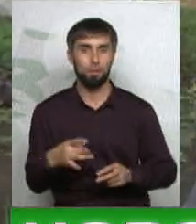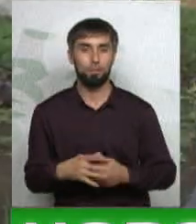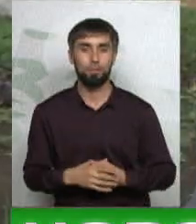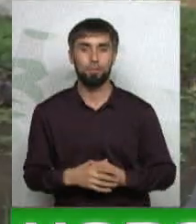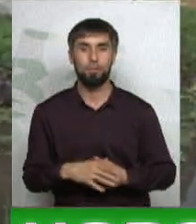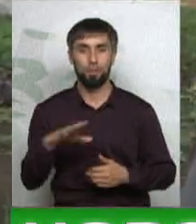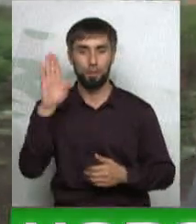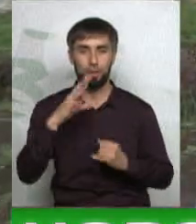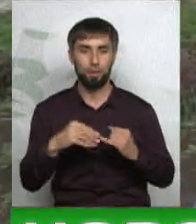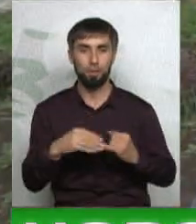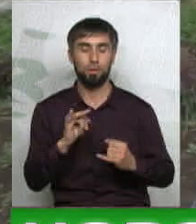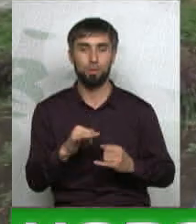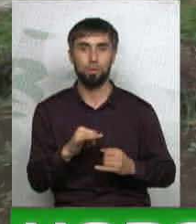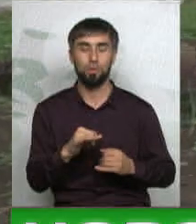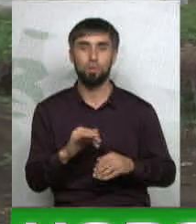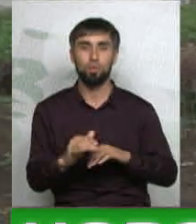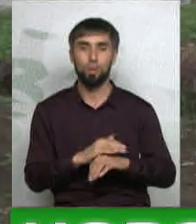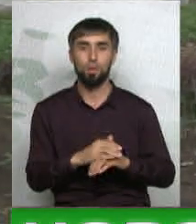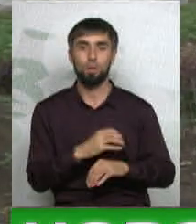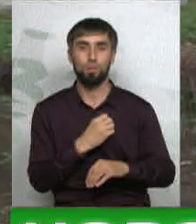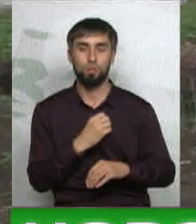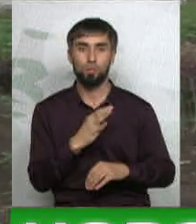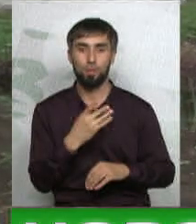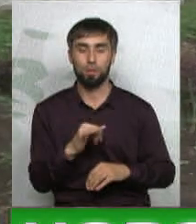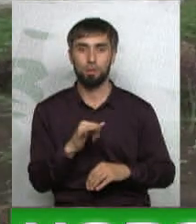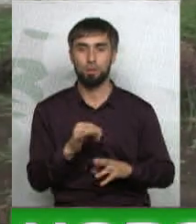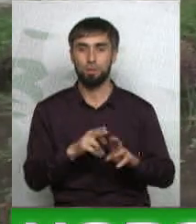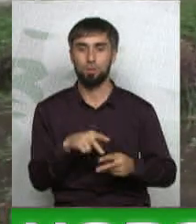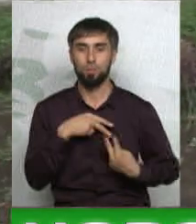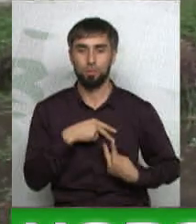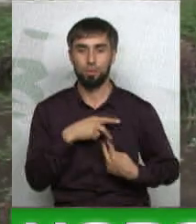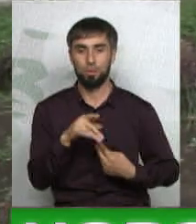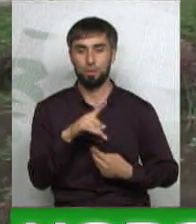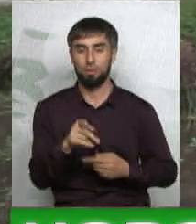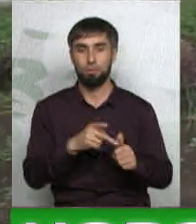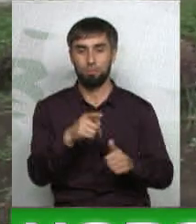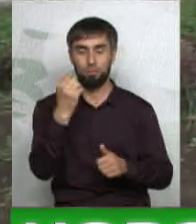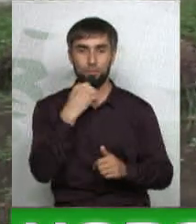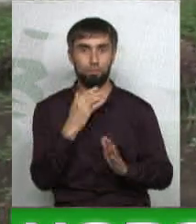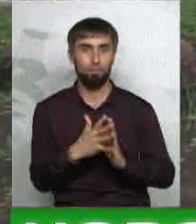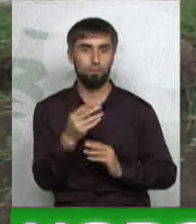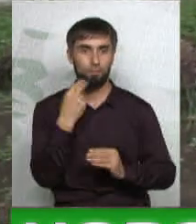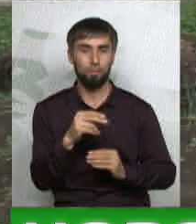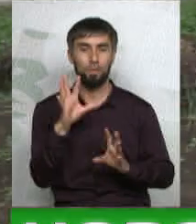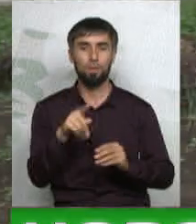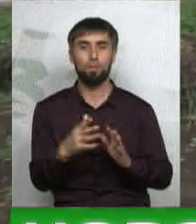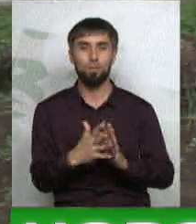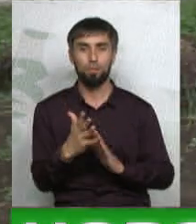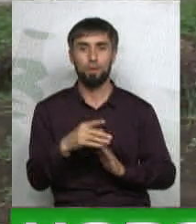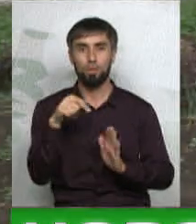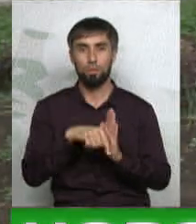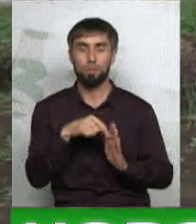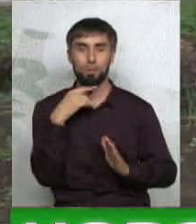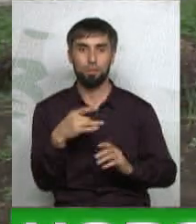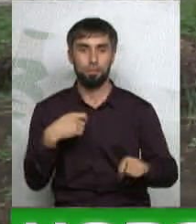Вода, земля и добросовестный труд – вот секрет такого спелого урожая. Все, что выращивают на землях ГУПа, попадает исключительно на внутренний